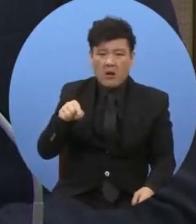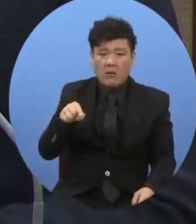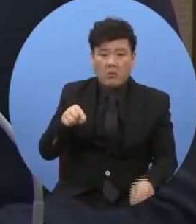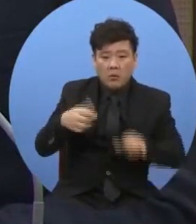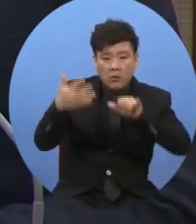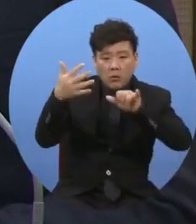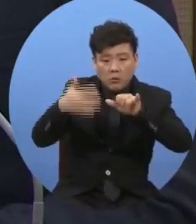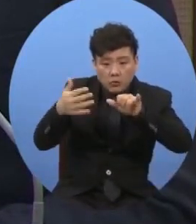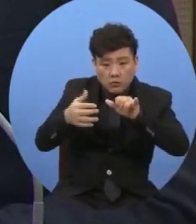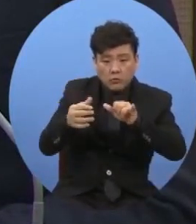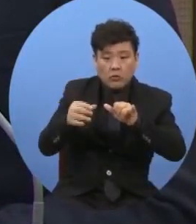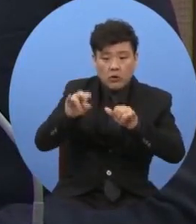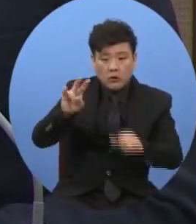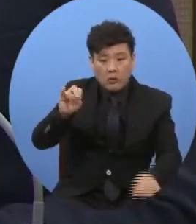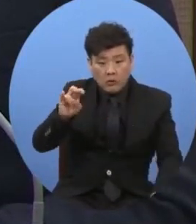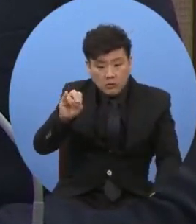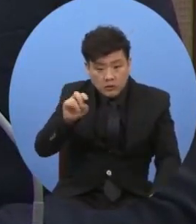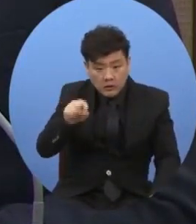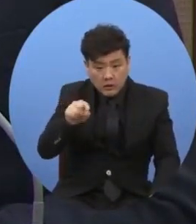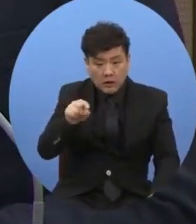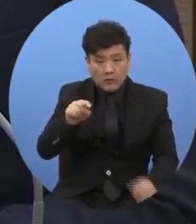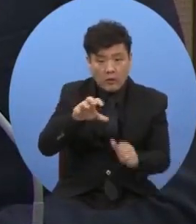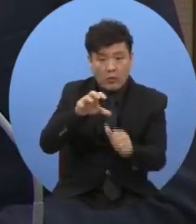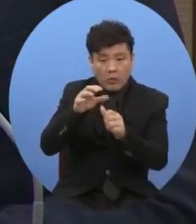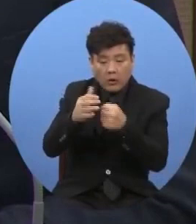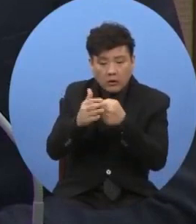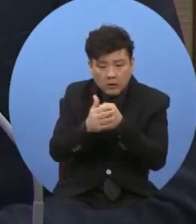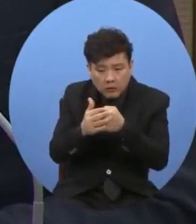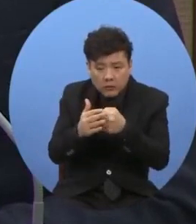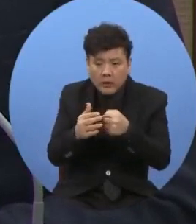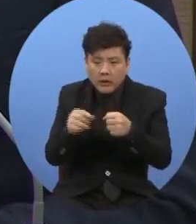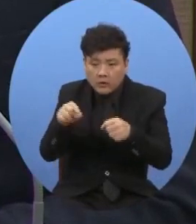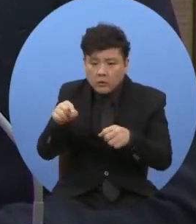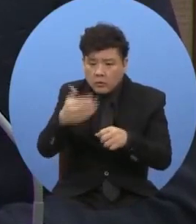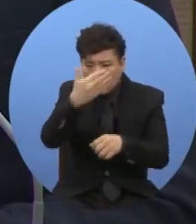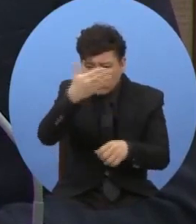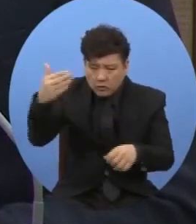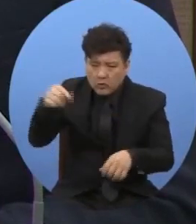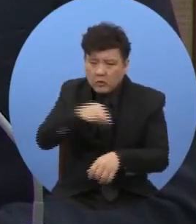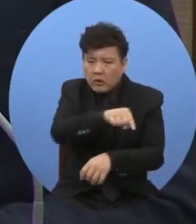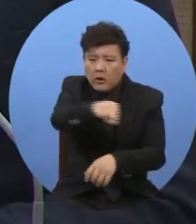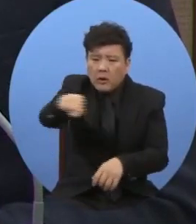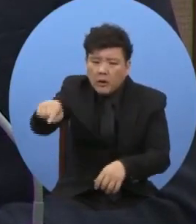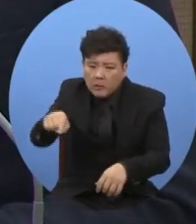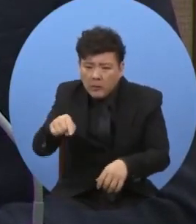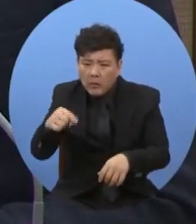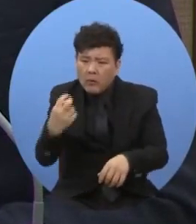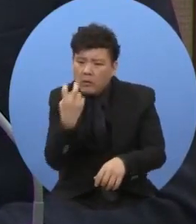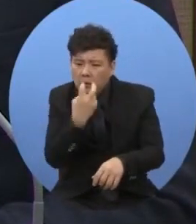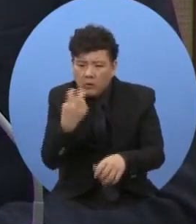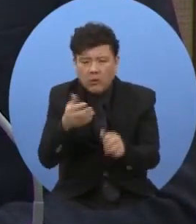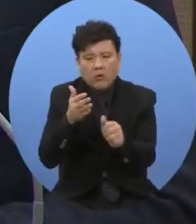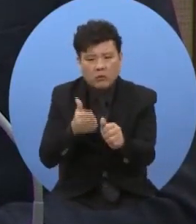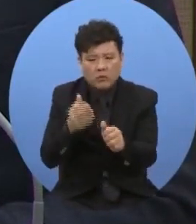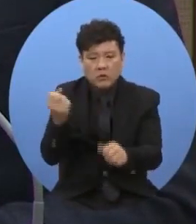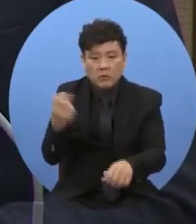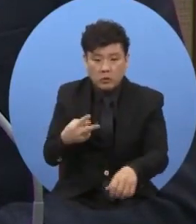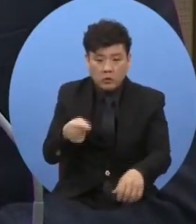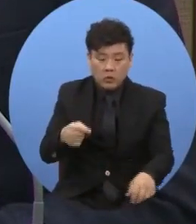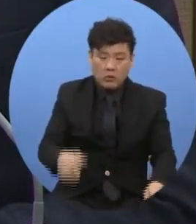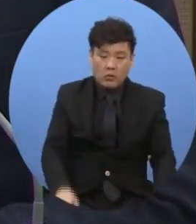자주 활용하시니까 그런 여론을 한번 점검하셔야 될 것 같고요. 그 당시 뭐 제가 작년에 이런 입장을 냈을 때 하루 만에